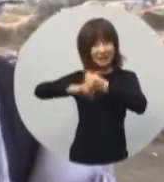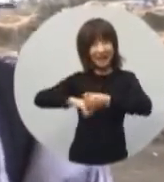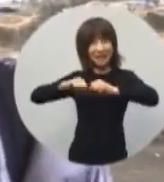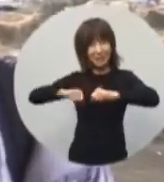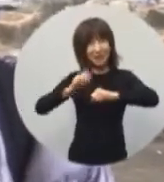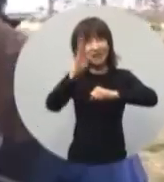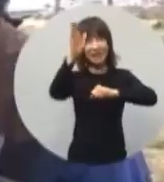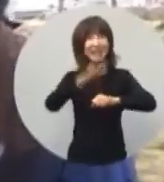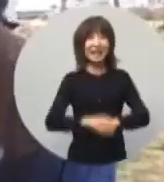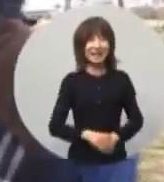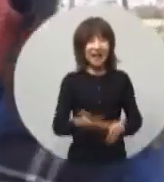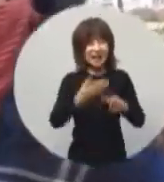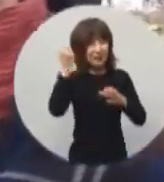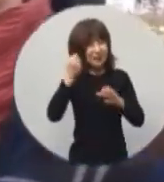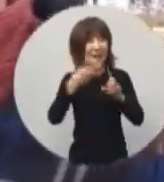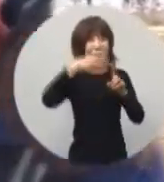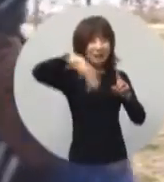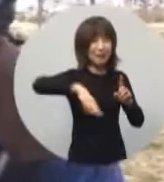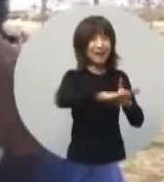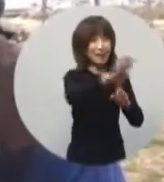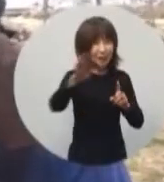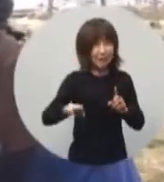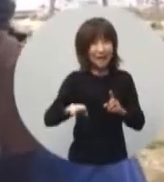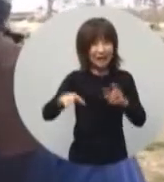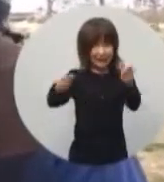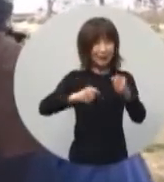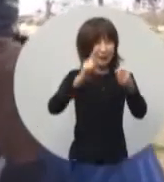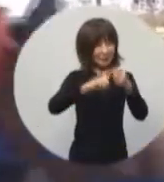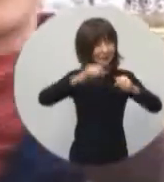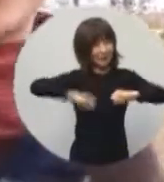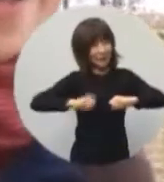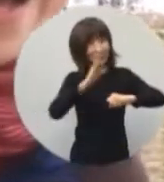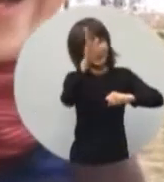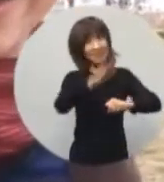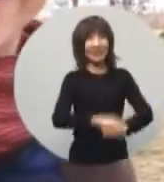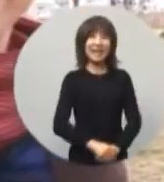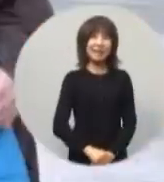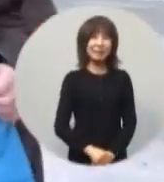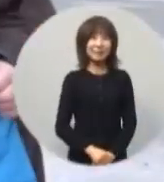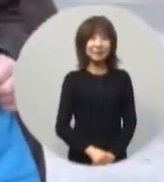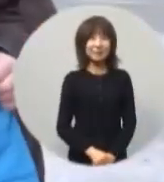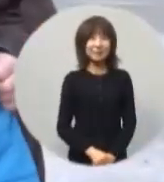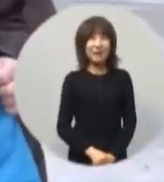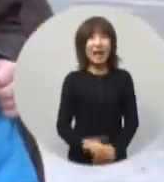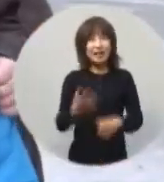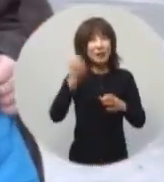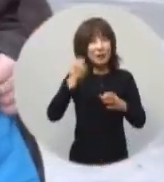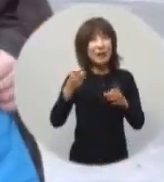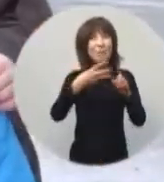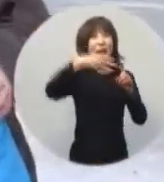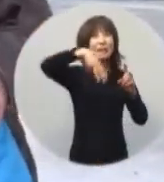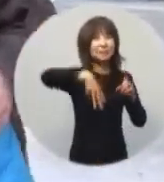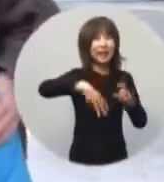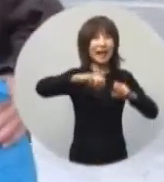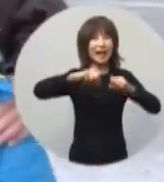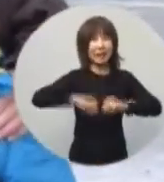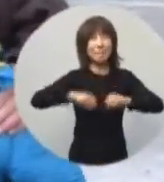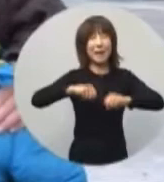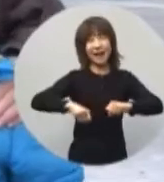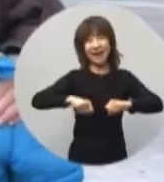ください。 湘南ベルマーレの皆さん優勝目指して頑張ってください。 湘南ベルマーレ頑張